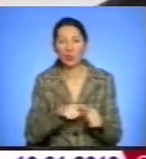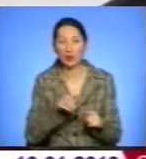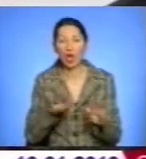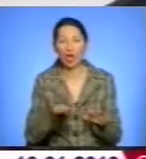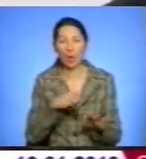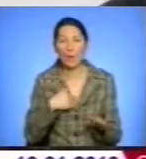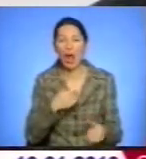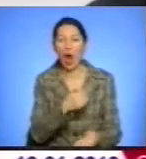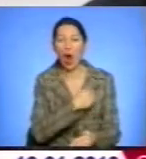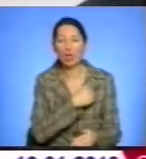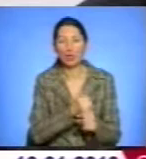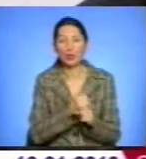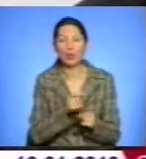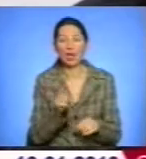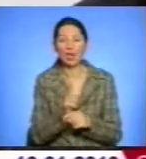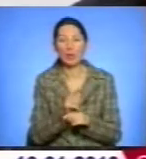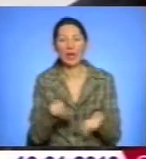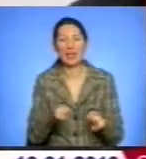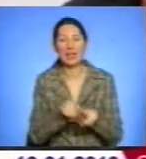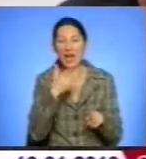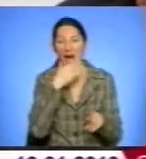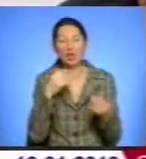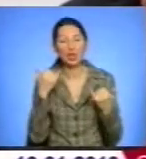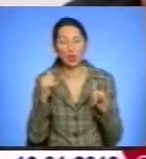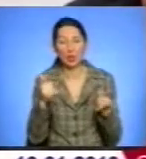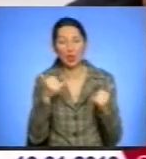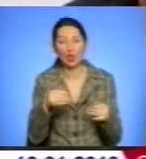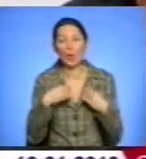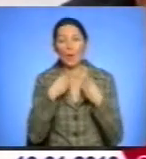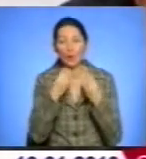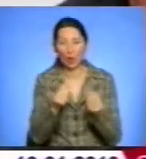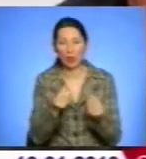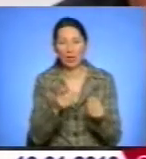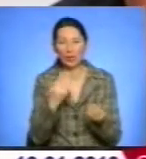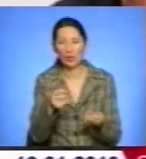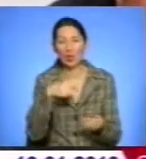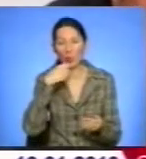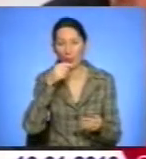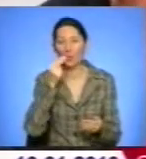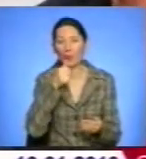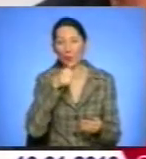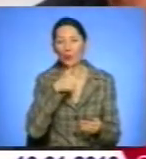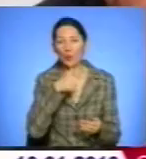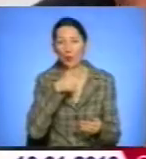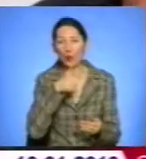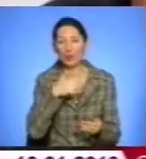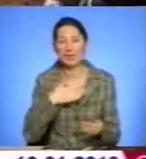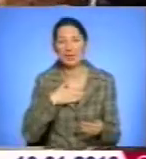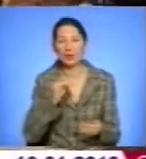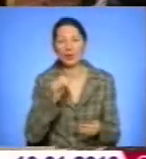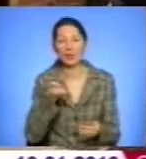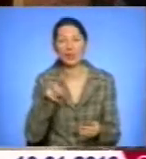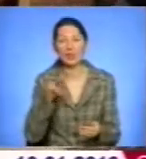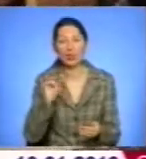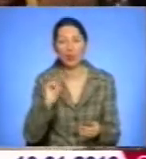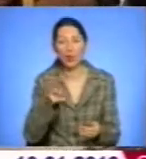ми хотіли зробити тернополянам такий гарний сюрприз, сьогодні подарувати, щоб вони посмакували нашої індички.